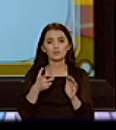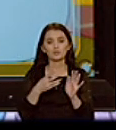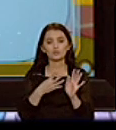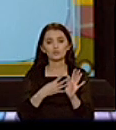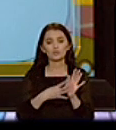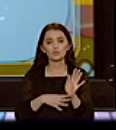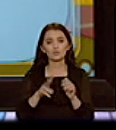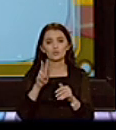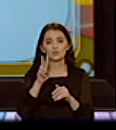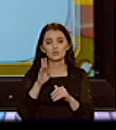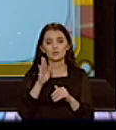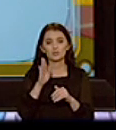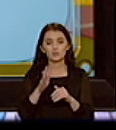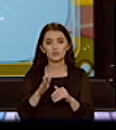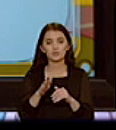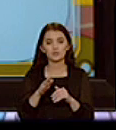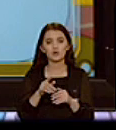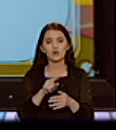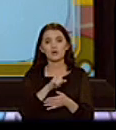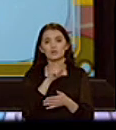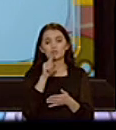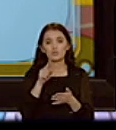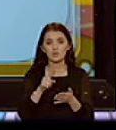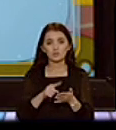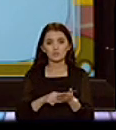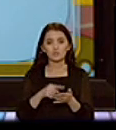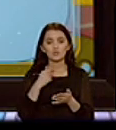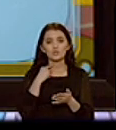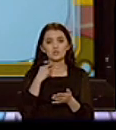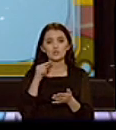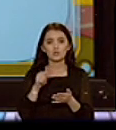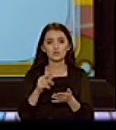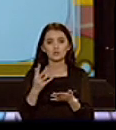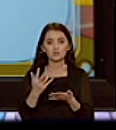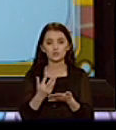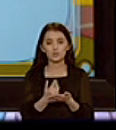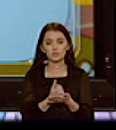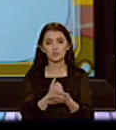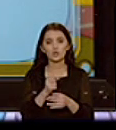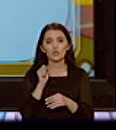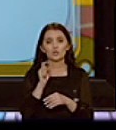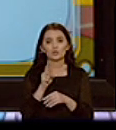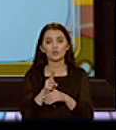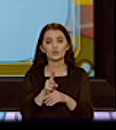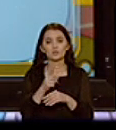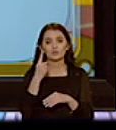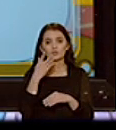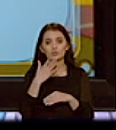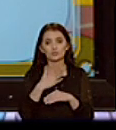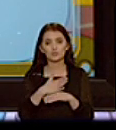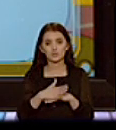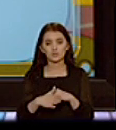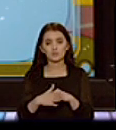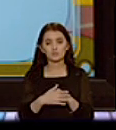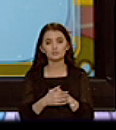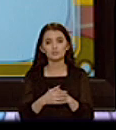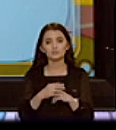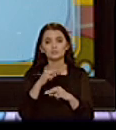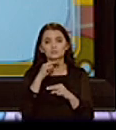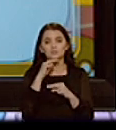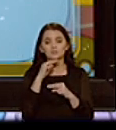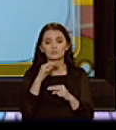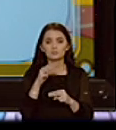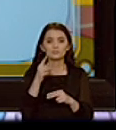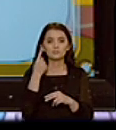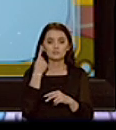1392 hosil bo'ladi. Noma'lum sonni toping. Topshiriq tushunarlimi? Diqqat